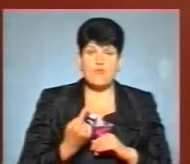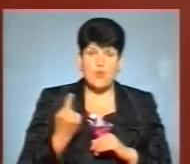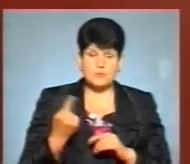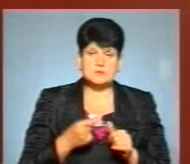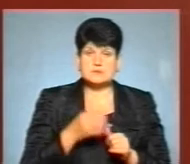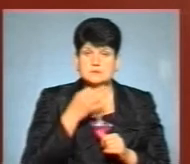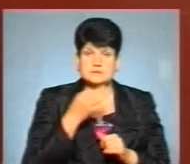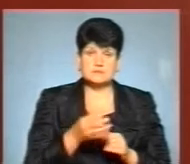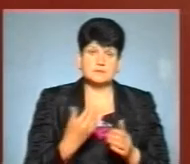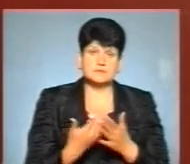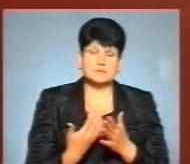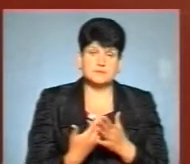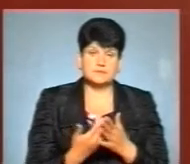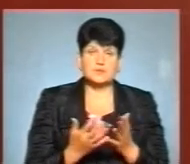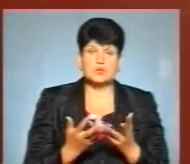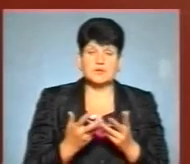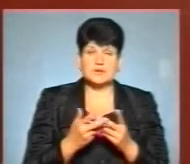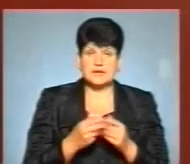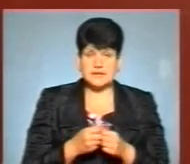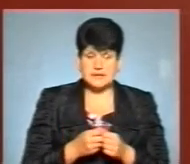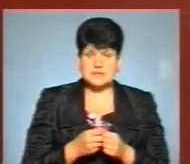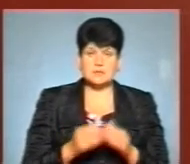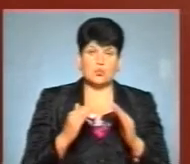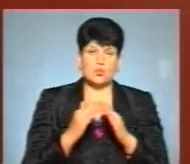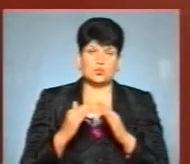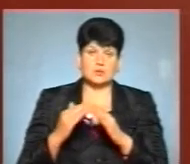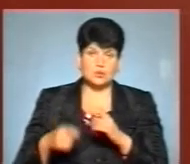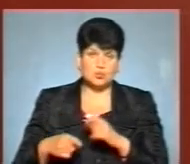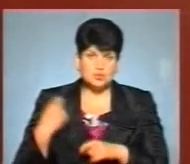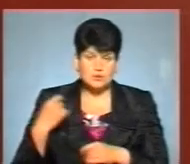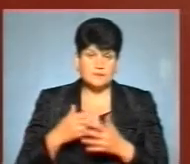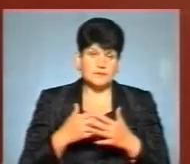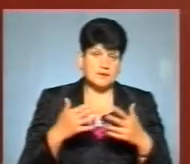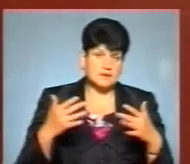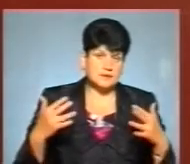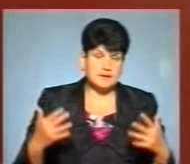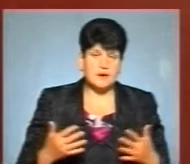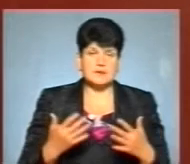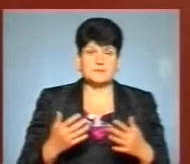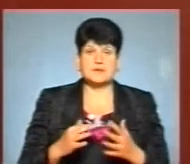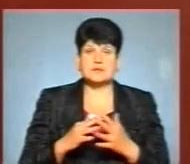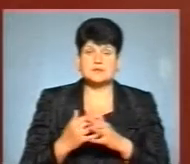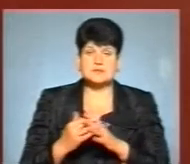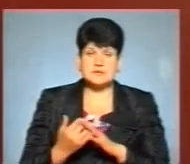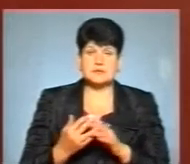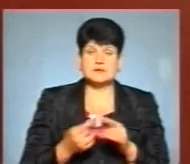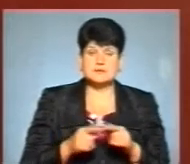назвали приблизну кількість будівель пошкоджених і так далі. Населені пункти